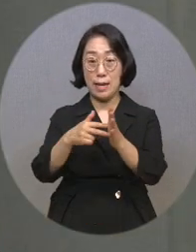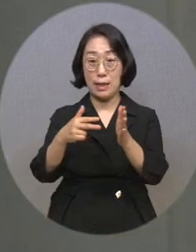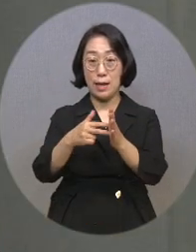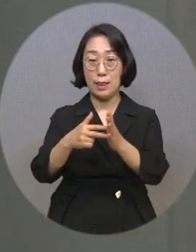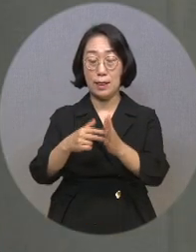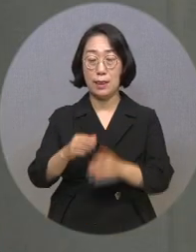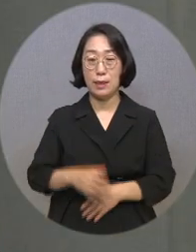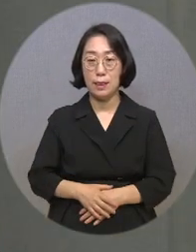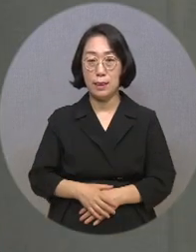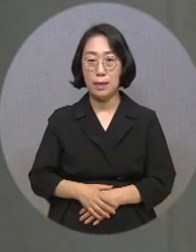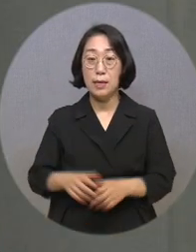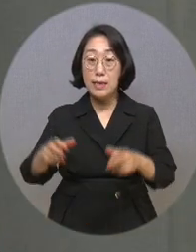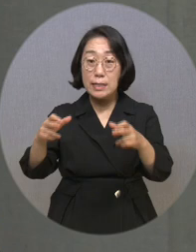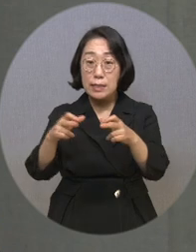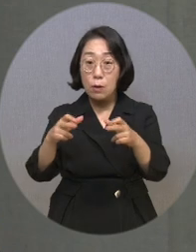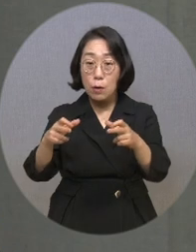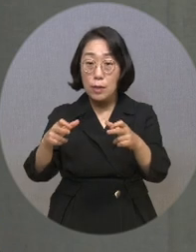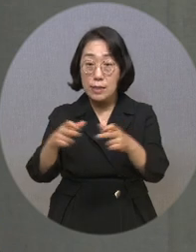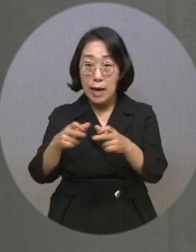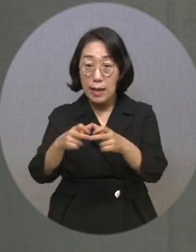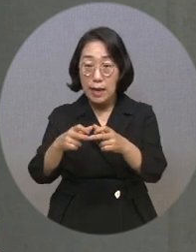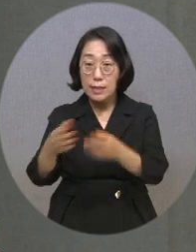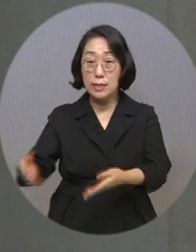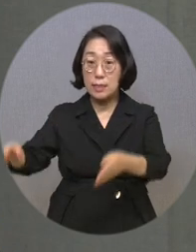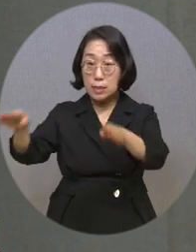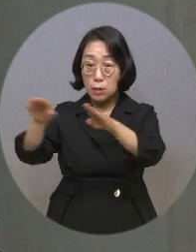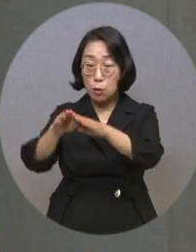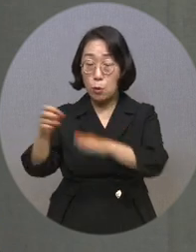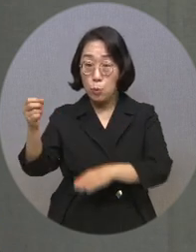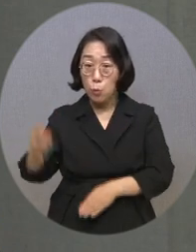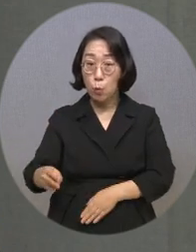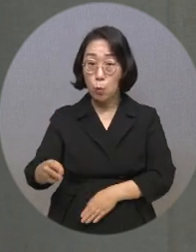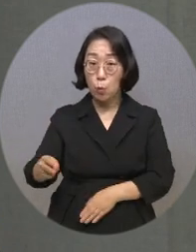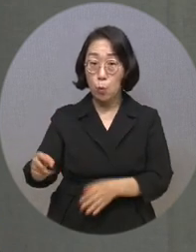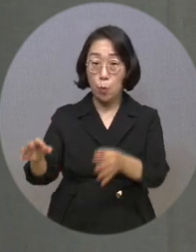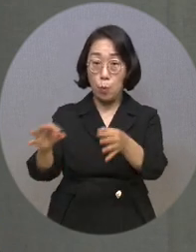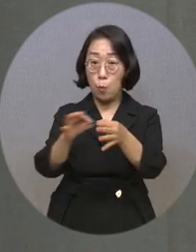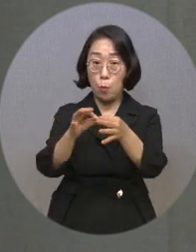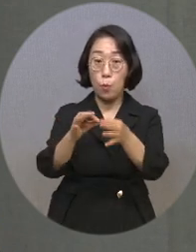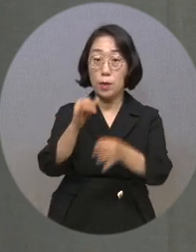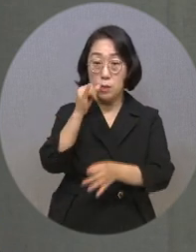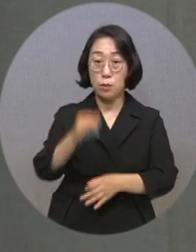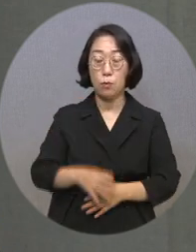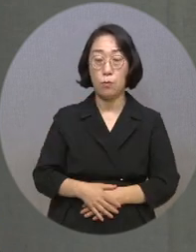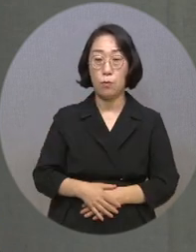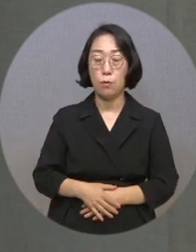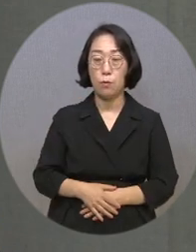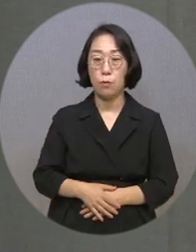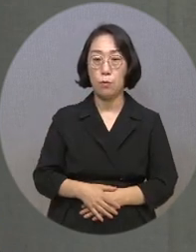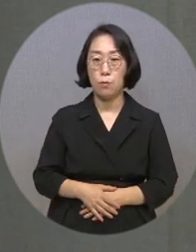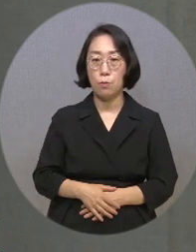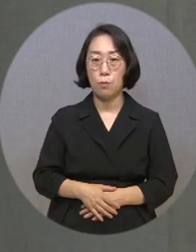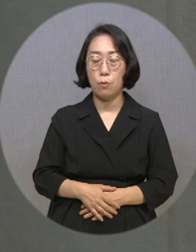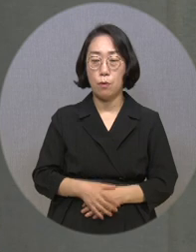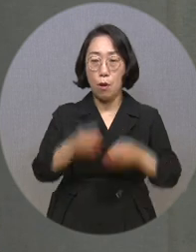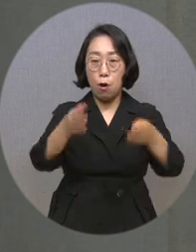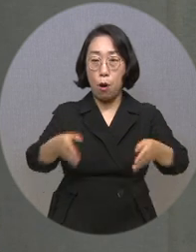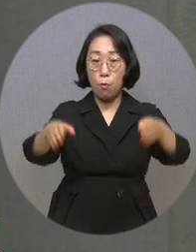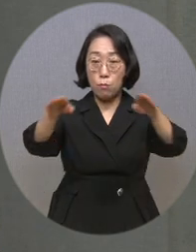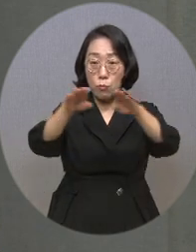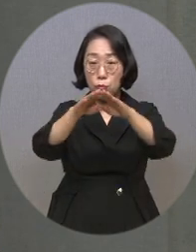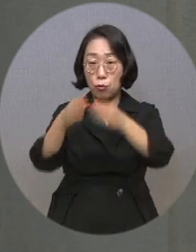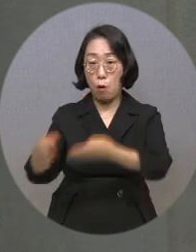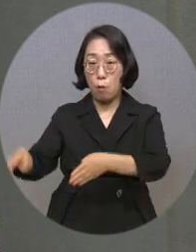선하복지재단에는 장애인 시설이 같이 네. 예속돼 있다고 그래요. 네. 그 이제 다른 건물에